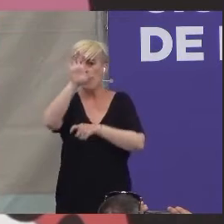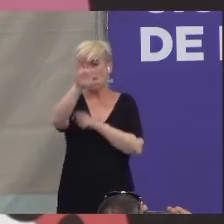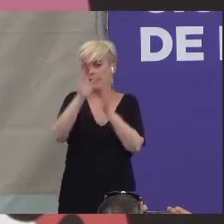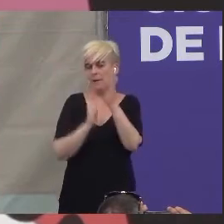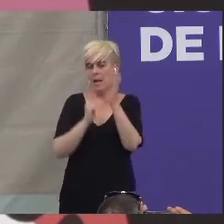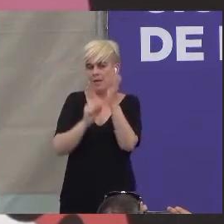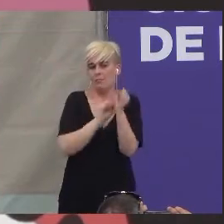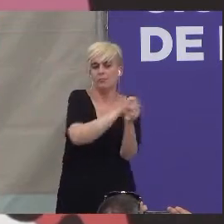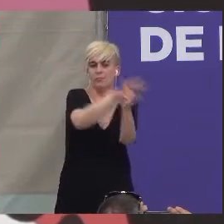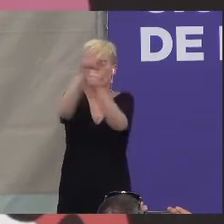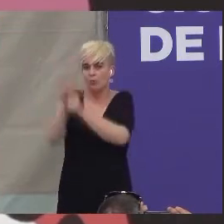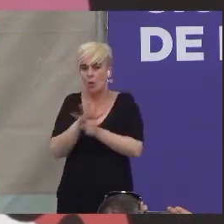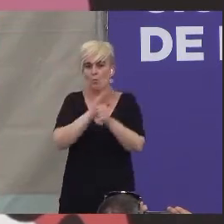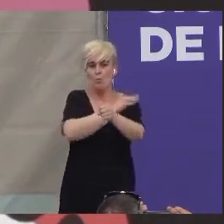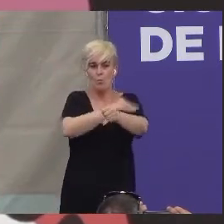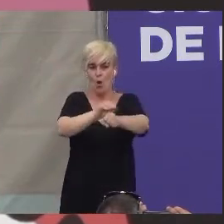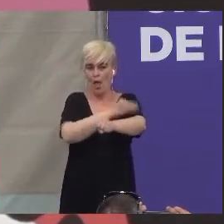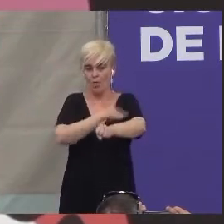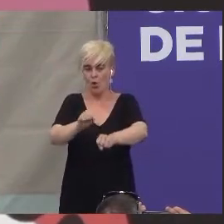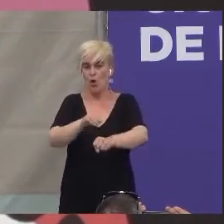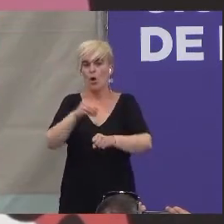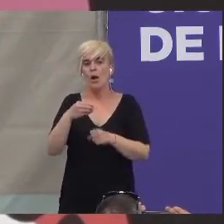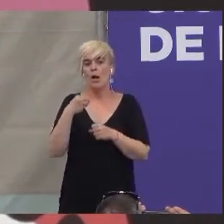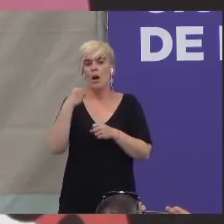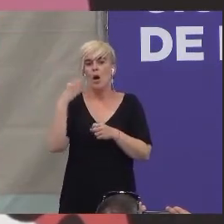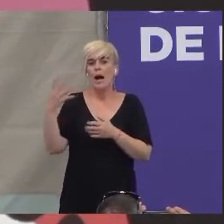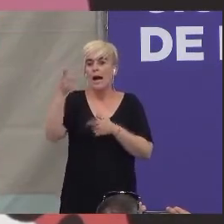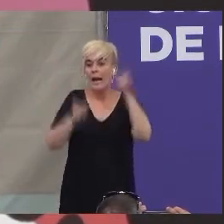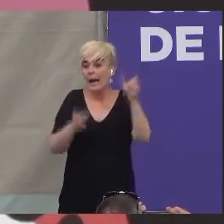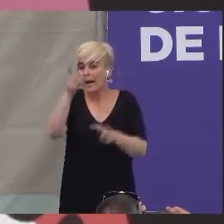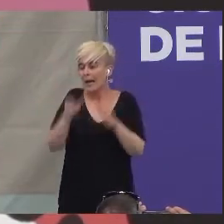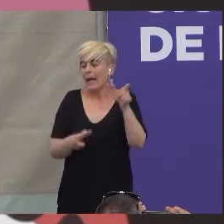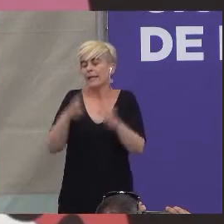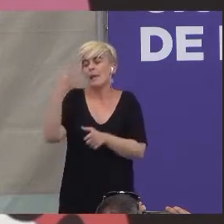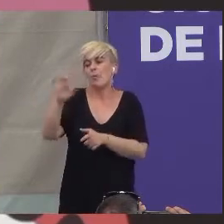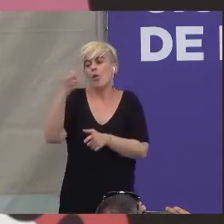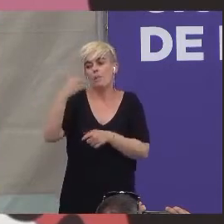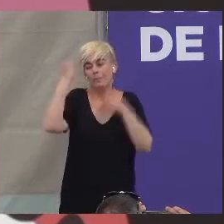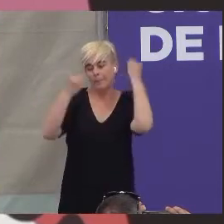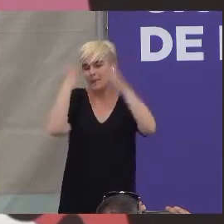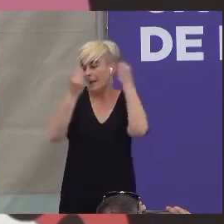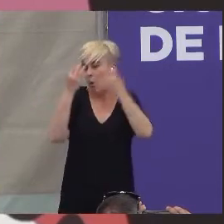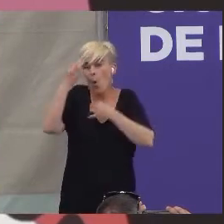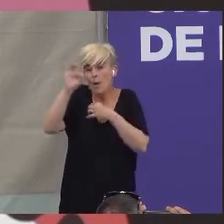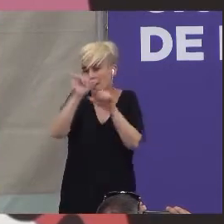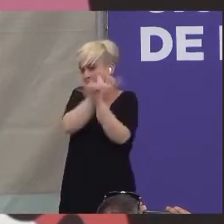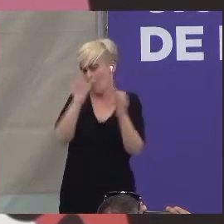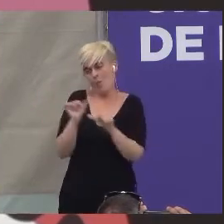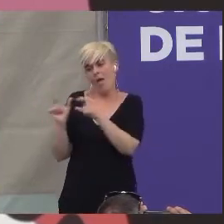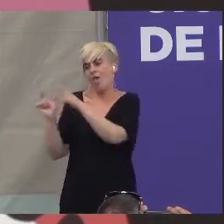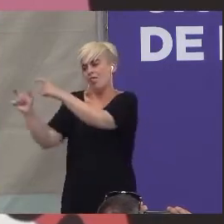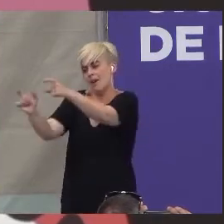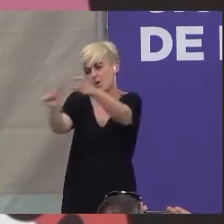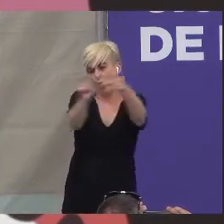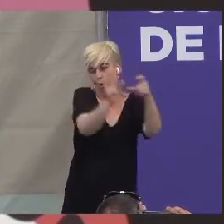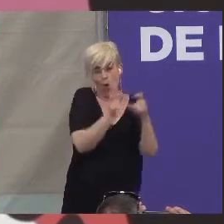que totes les persones de Podem tenim clar que l'única forma de fer-ho possible és tenir cercles en tots